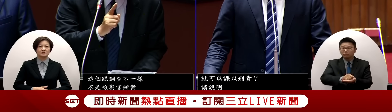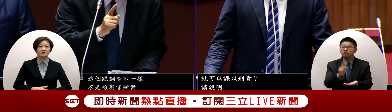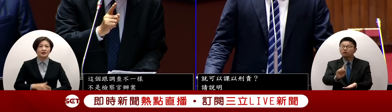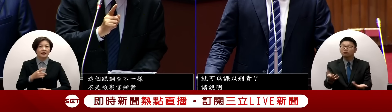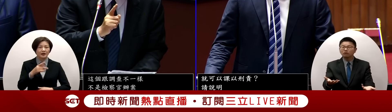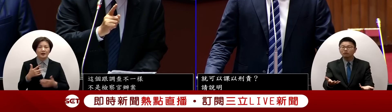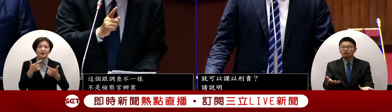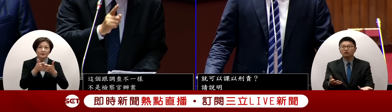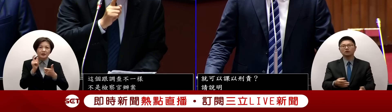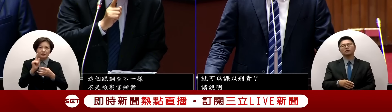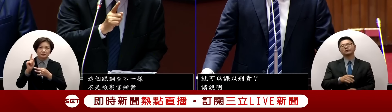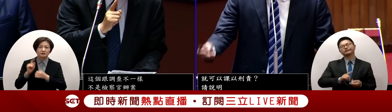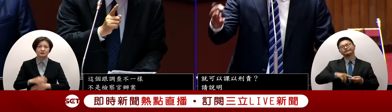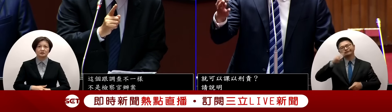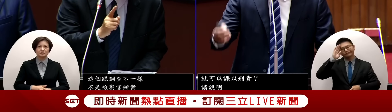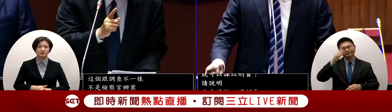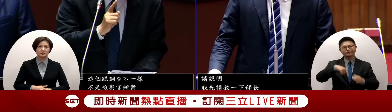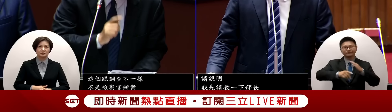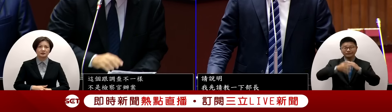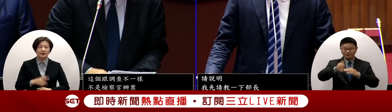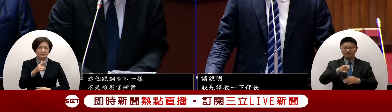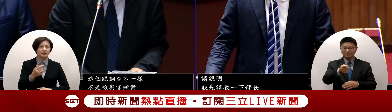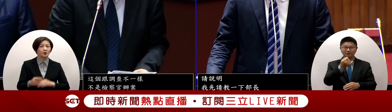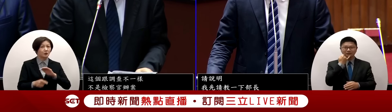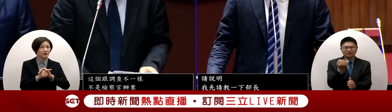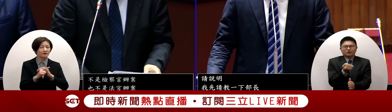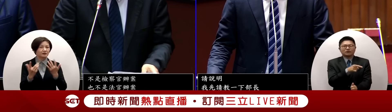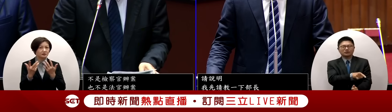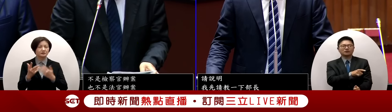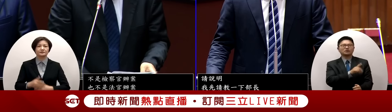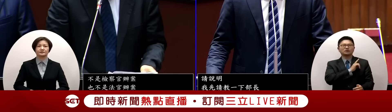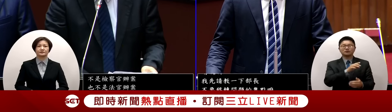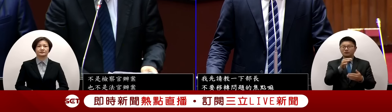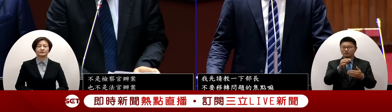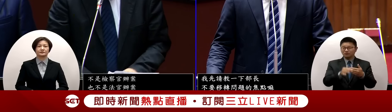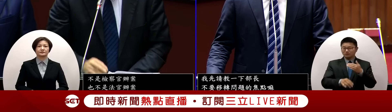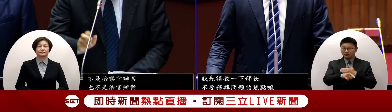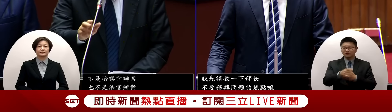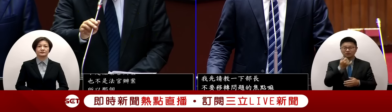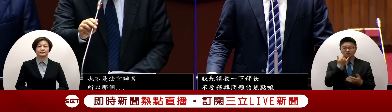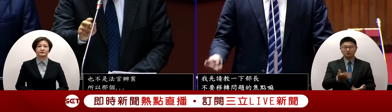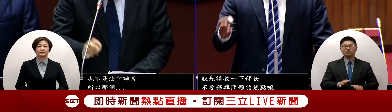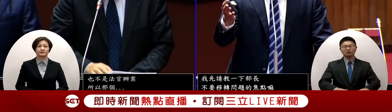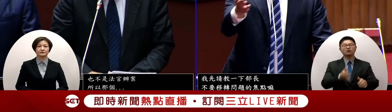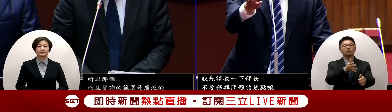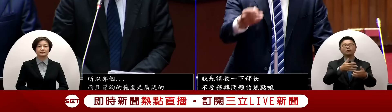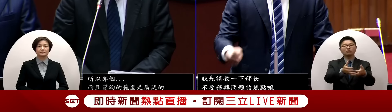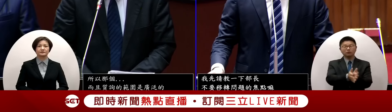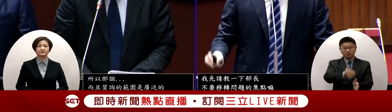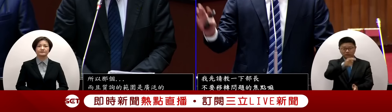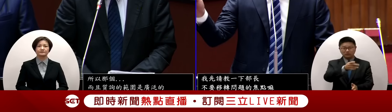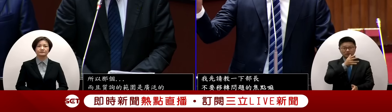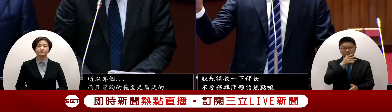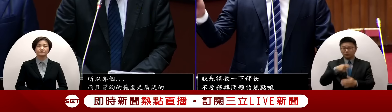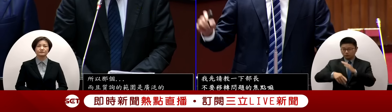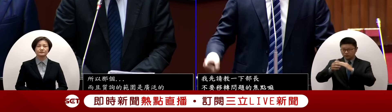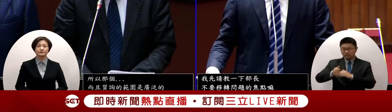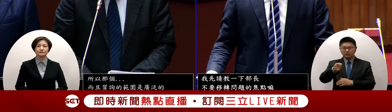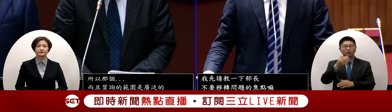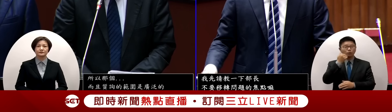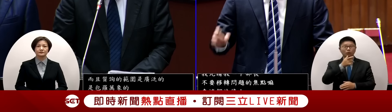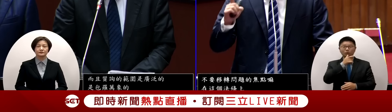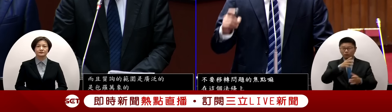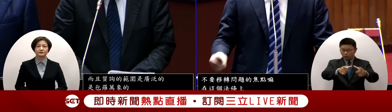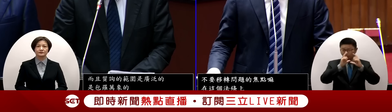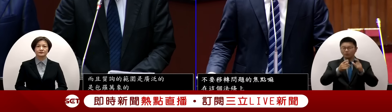希望那个作证罪的是特定的犯罪事实。 是不是可以稍微控制一下秩序？部长，你要讲话，院长要讲话，我一定给你们时间